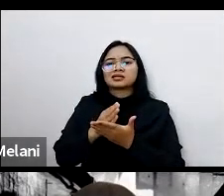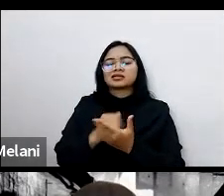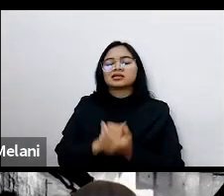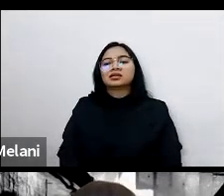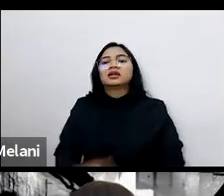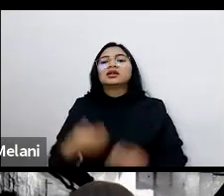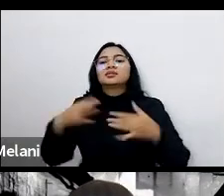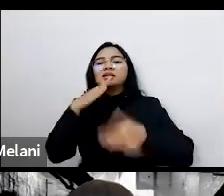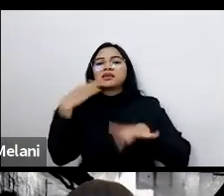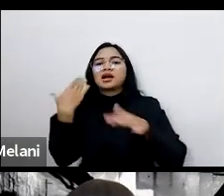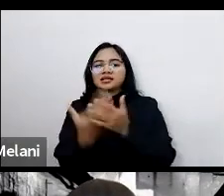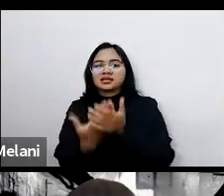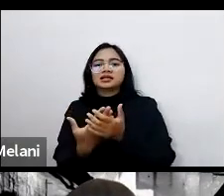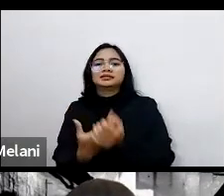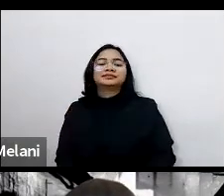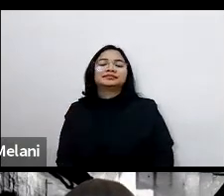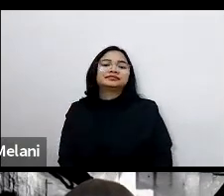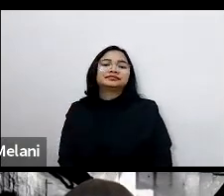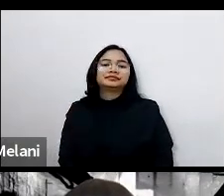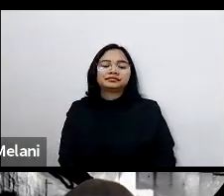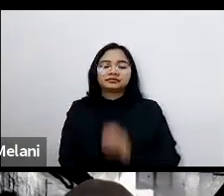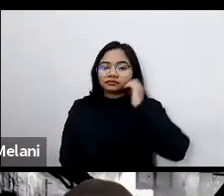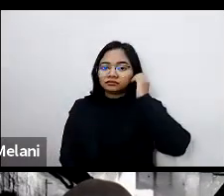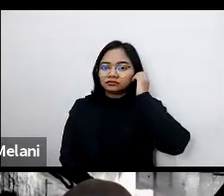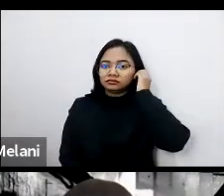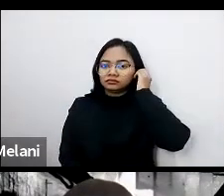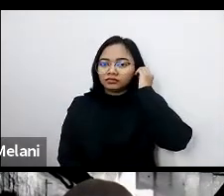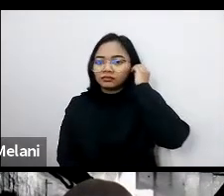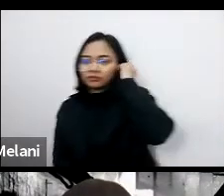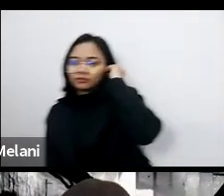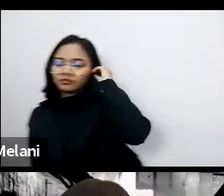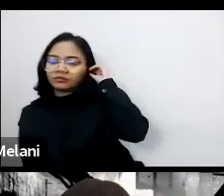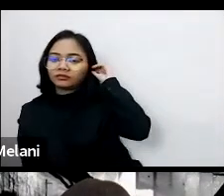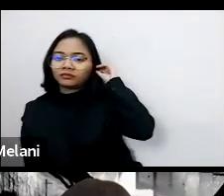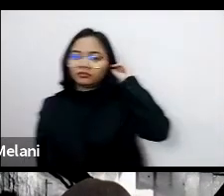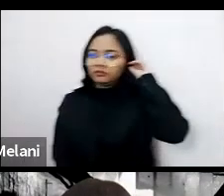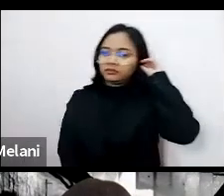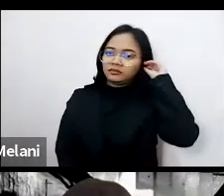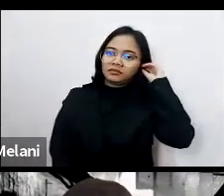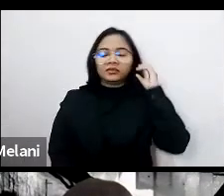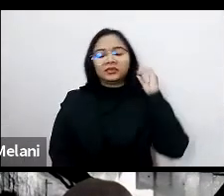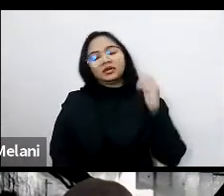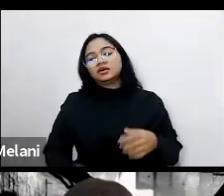makasih. Baik, Kak Els, terima kasih. Ternyata ada tambahan lain ya bahwa